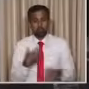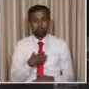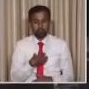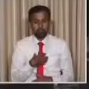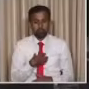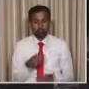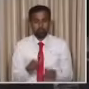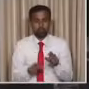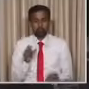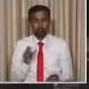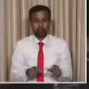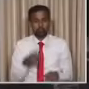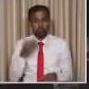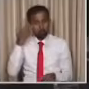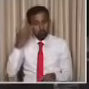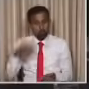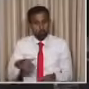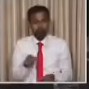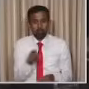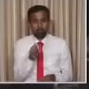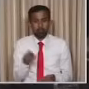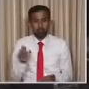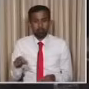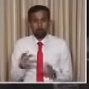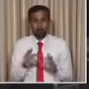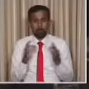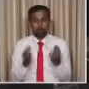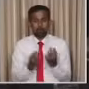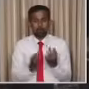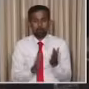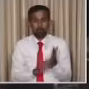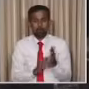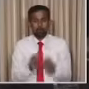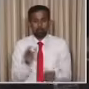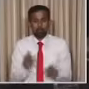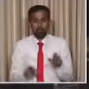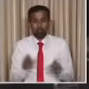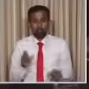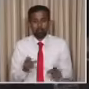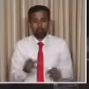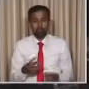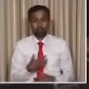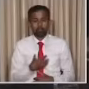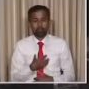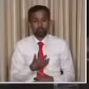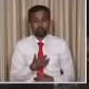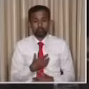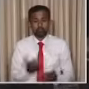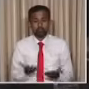मिनसु जीवित नतिवेच मरीचा ये पौले सामाजिको अद लोक वेदना